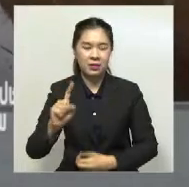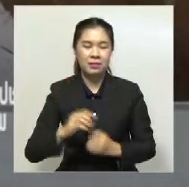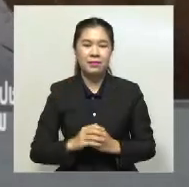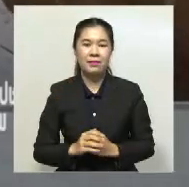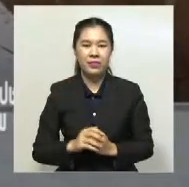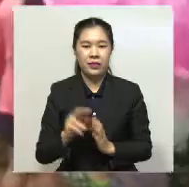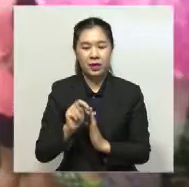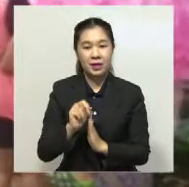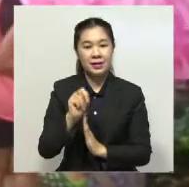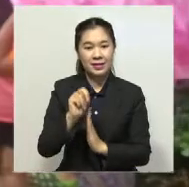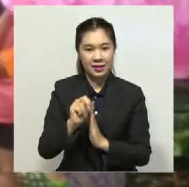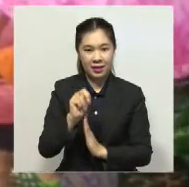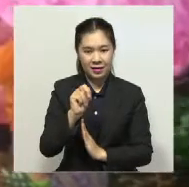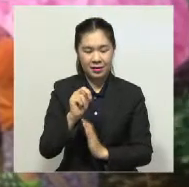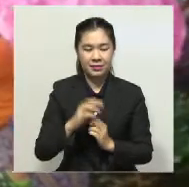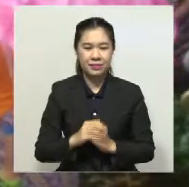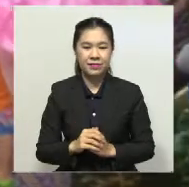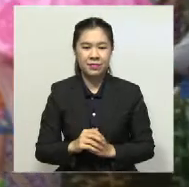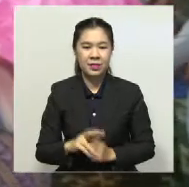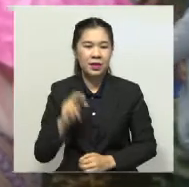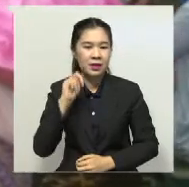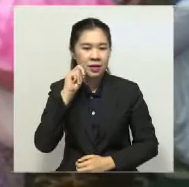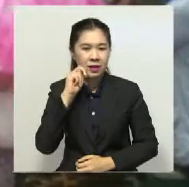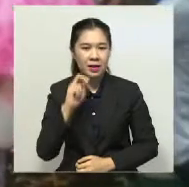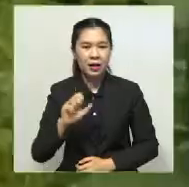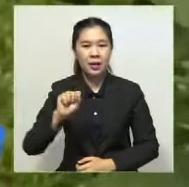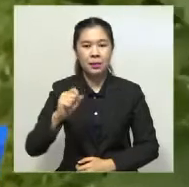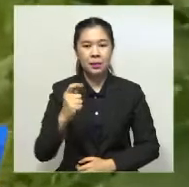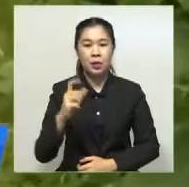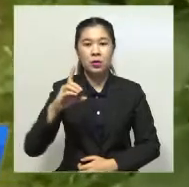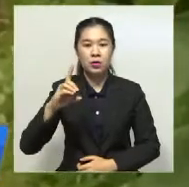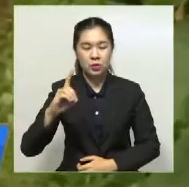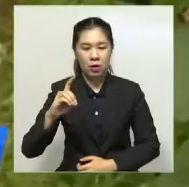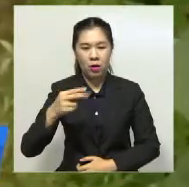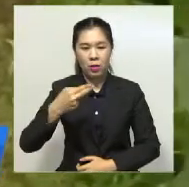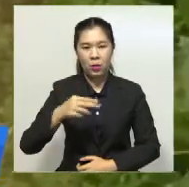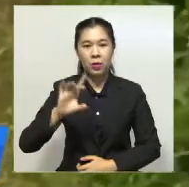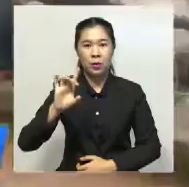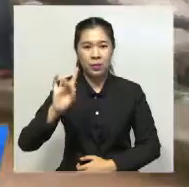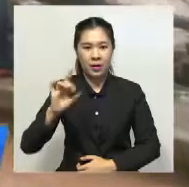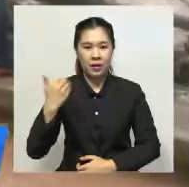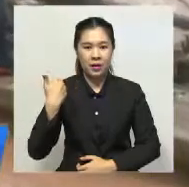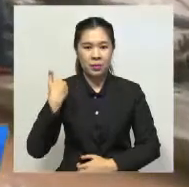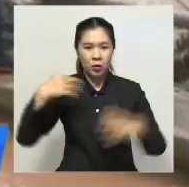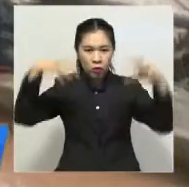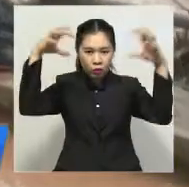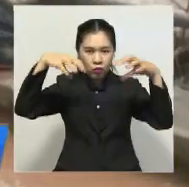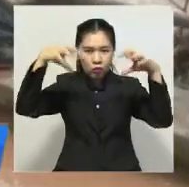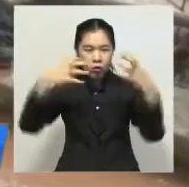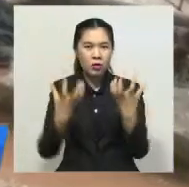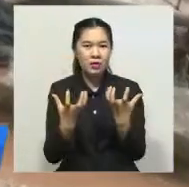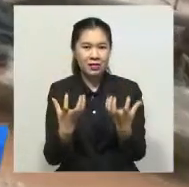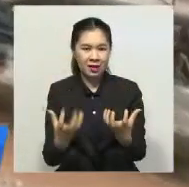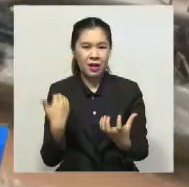ไปดูที่จังหวัดน่านนะคะที่บ้านน้ำสอดหมู่8ที่อำเภอทุ่งช้างนะคะมีฝนตกหนักลงมา